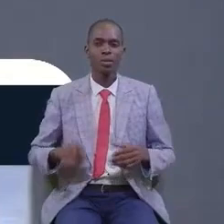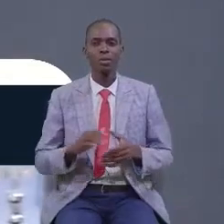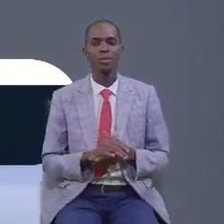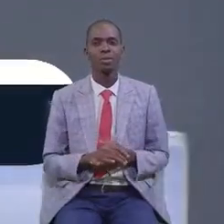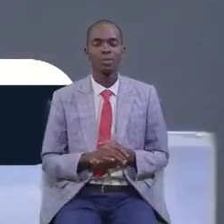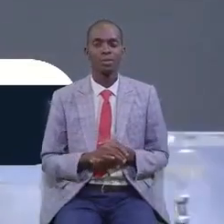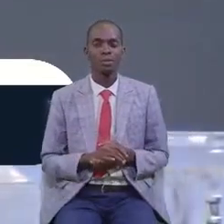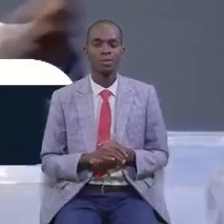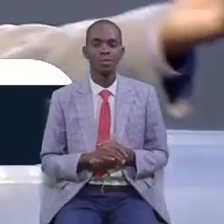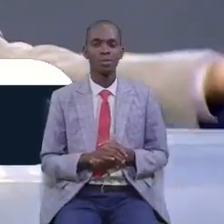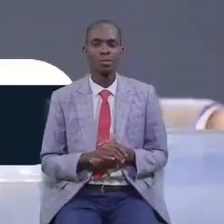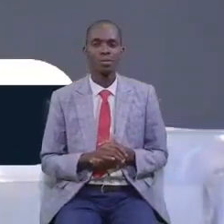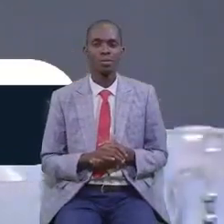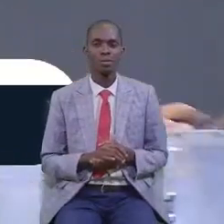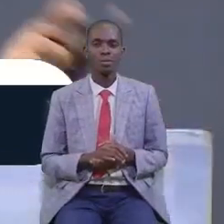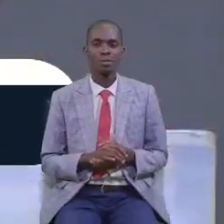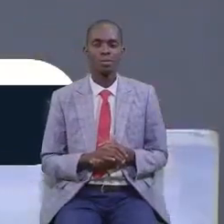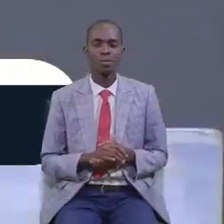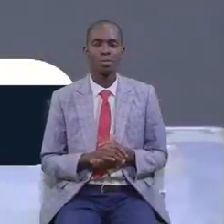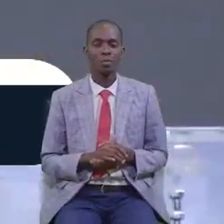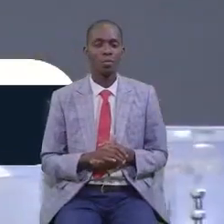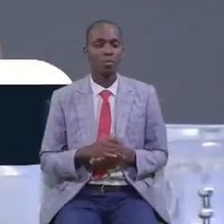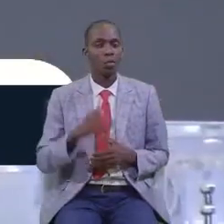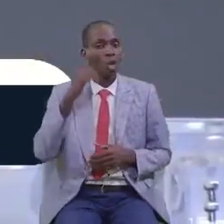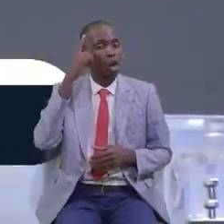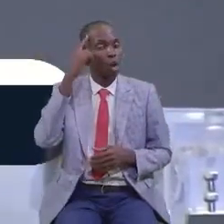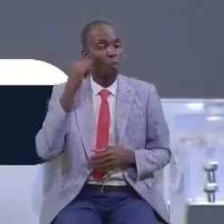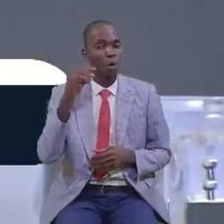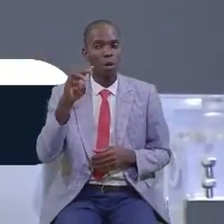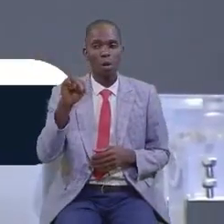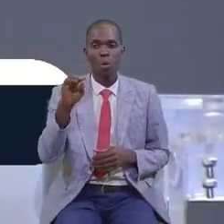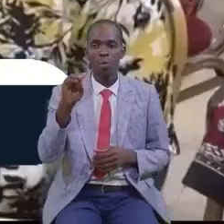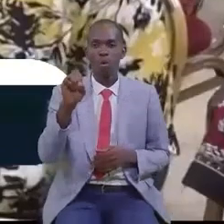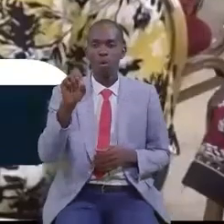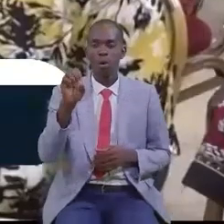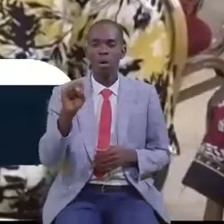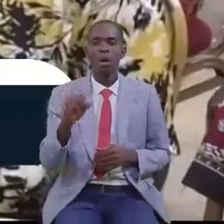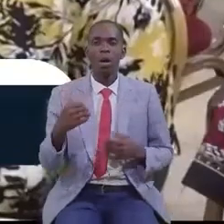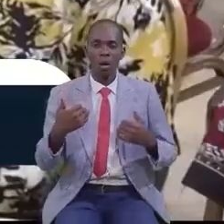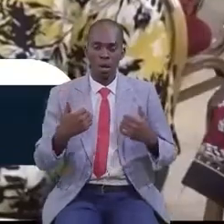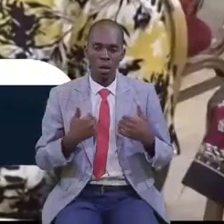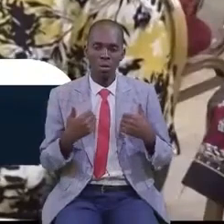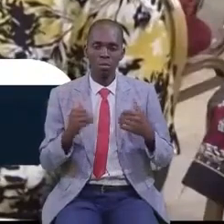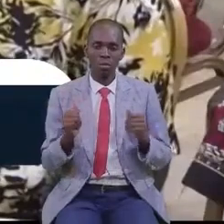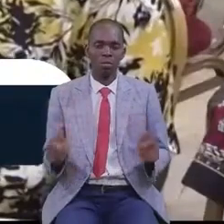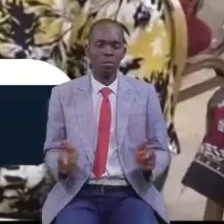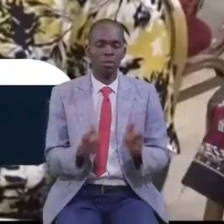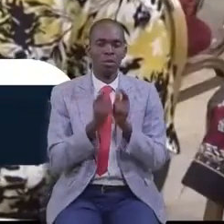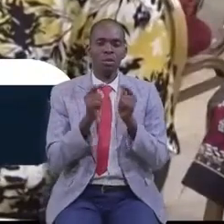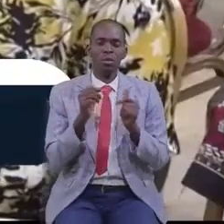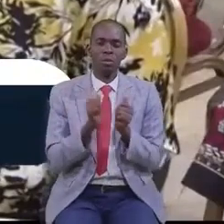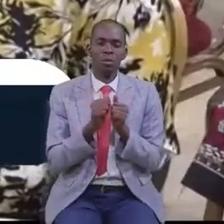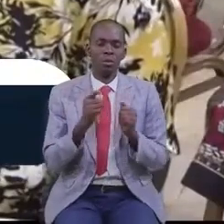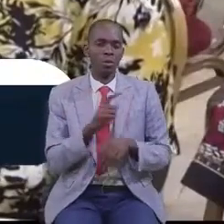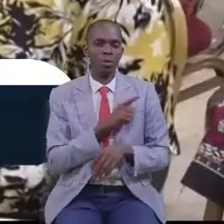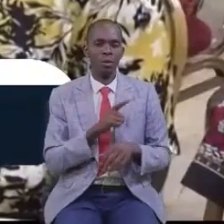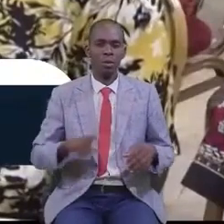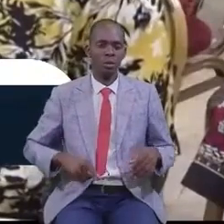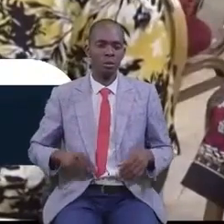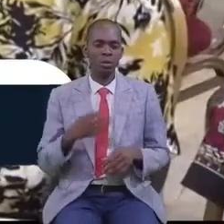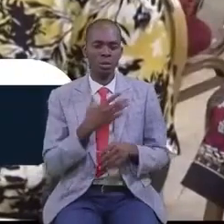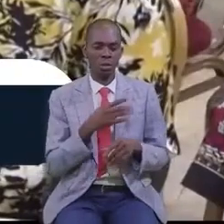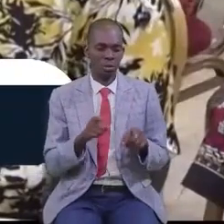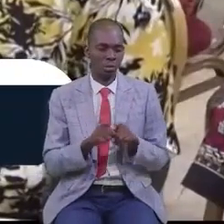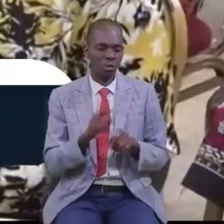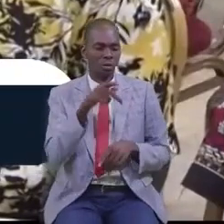uhajanitamaina bhavitamyamlo gani prabhulo unde anubhavalu Moses had an encounter with the lord ఆ విధంగా మోషే దేవునితో అనుసంధానమయ్యాడు లైక్